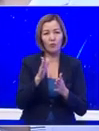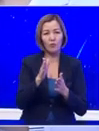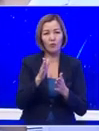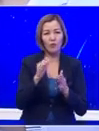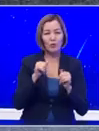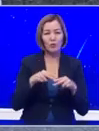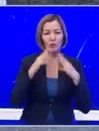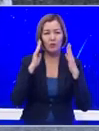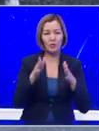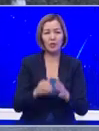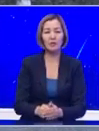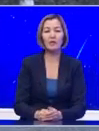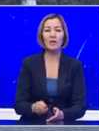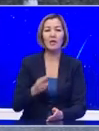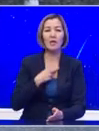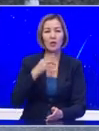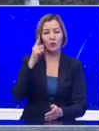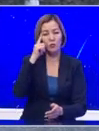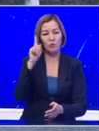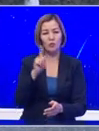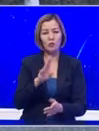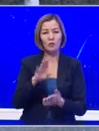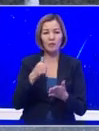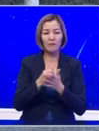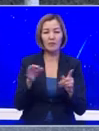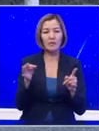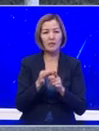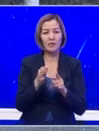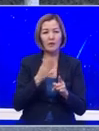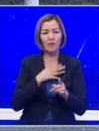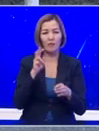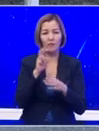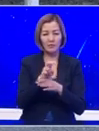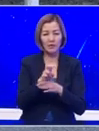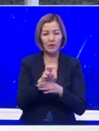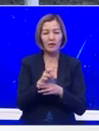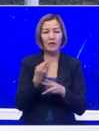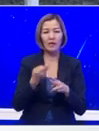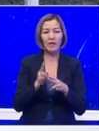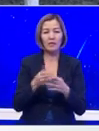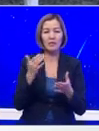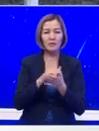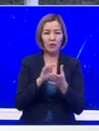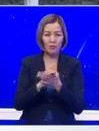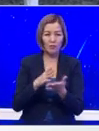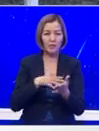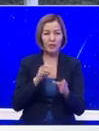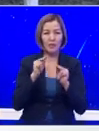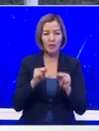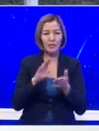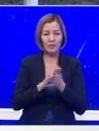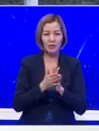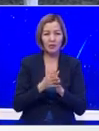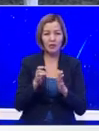обязательно учтены. Я считаю, что самая главная цель моего визита – это ознакомиться с реальной ситуацией